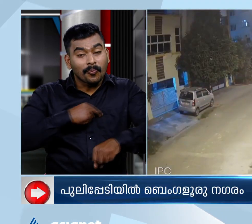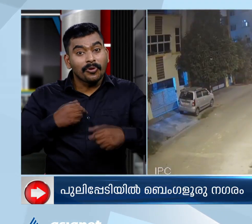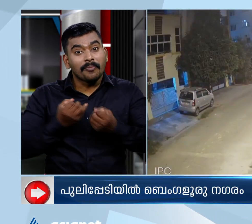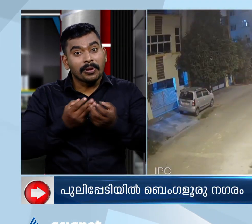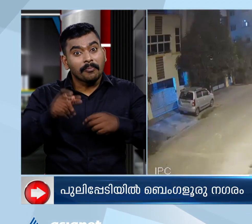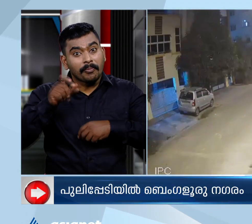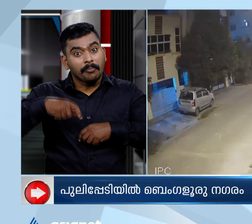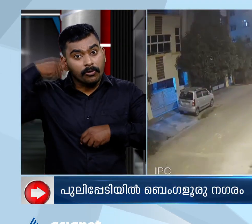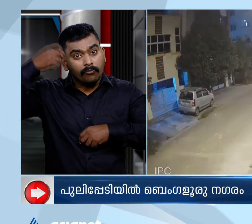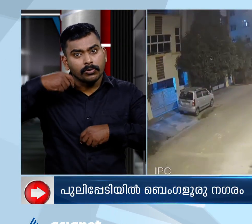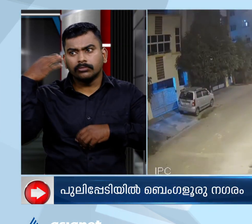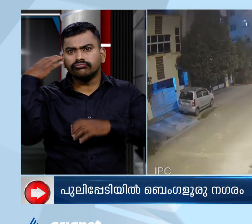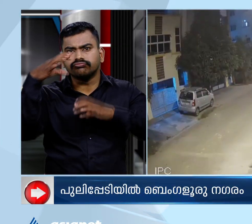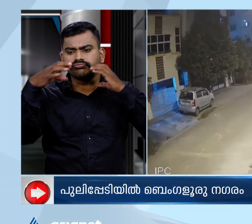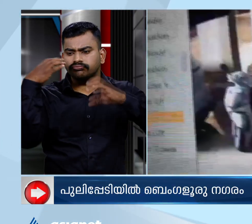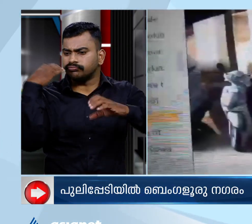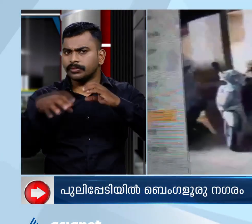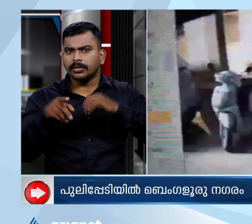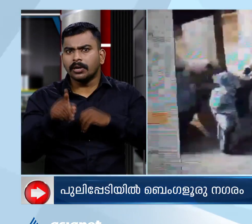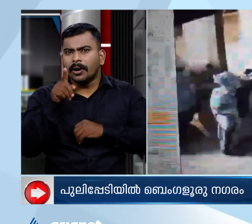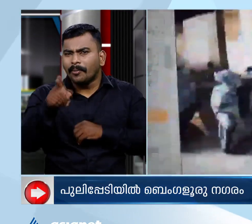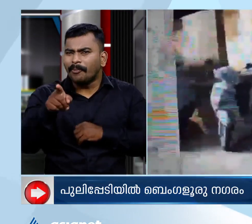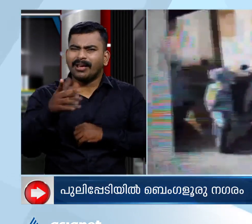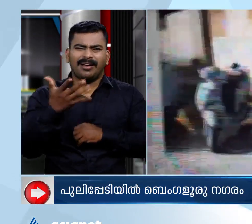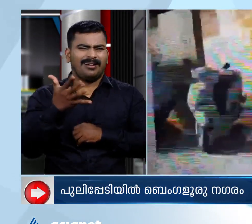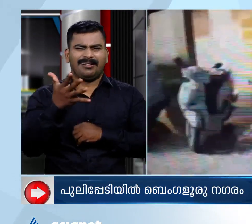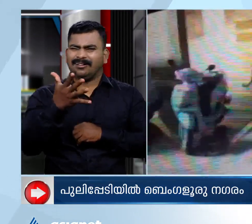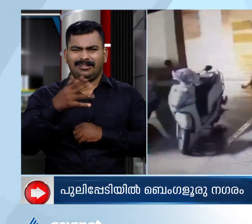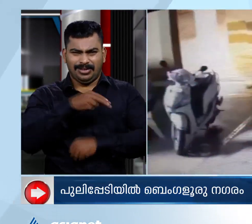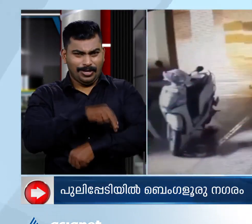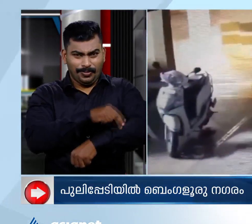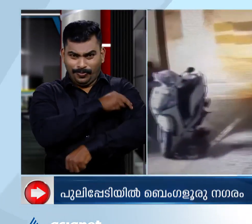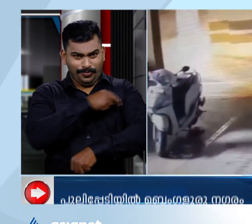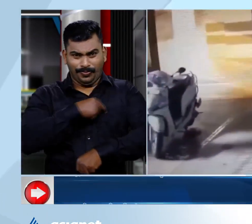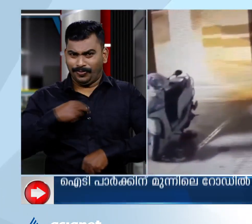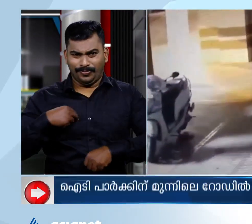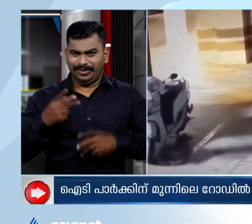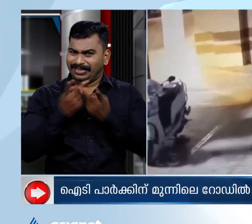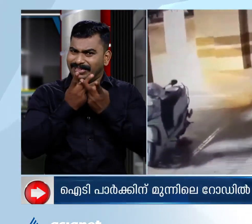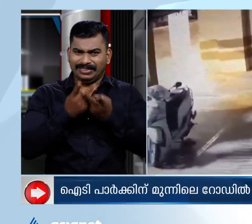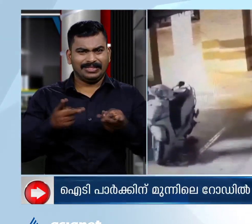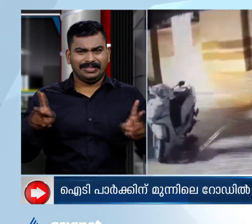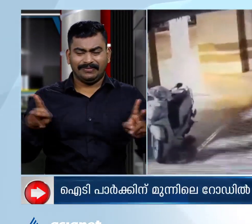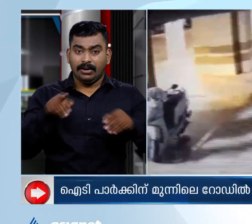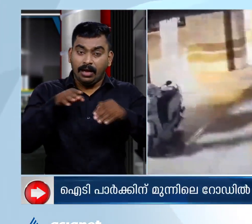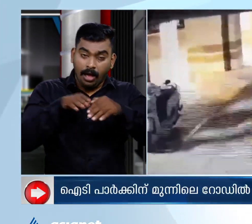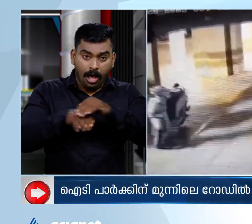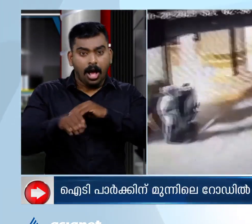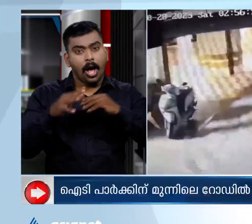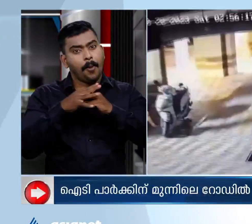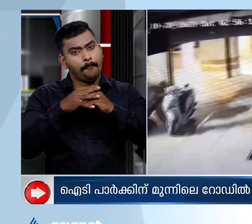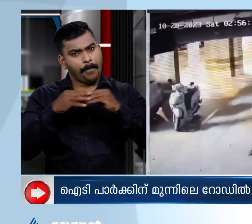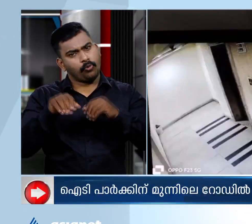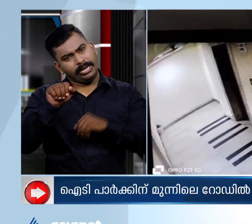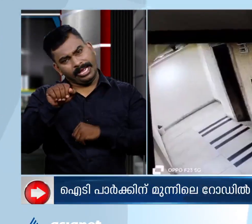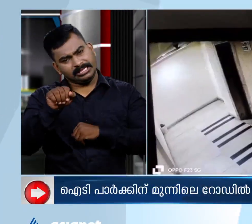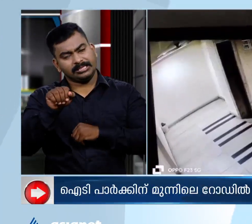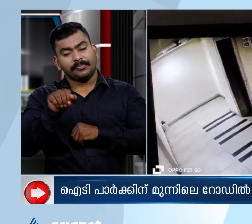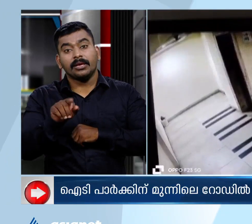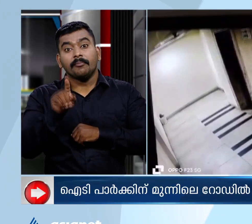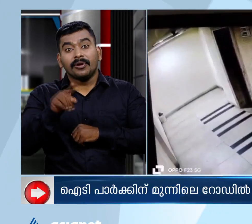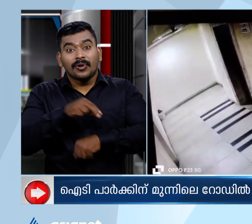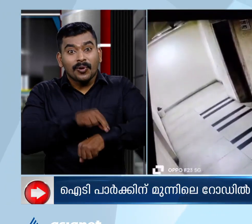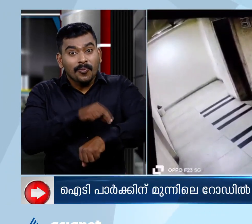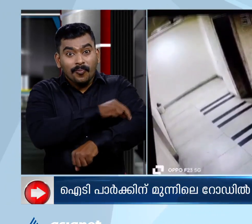ഒരു ദൃശ്യം പ്രചരിച്ചിരുന്നു. എന്നാൽ ഇത് ബൊമ്മനഹള്ളിക്ക് അടുത്തുള്ള സിംഗസാന്ദ്രയിലെ ഒരു അപ്പാർട്ട്മെന്റ് കോംപ്ലക്സിൽ നിന്നാണെന്ന് വ്യക്തമായി. പുലിയെ